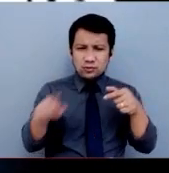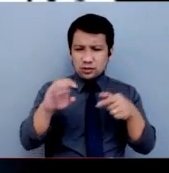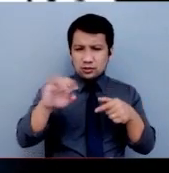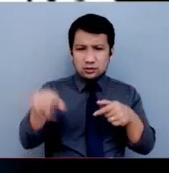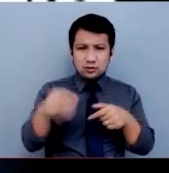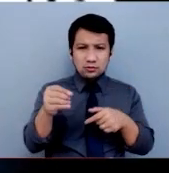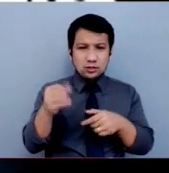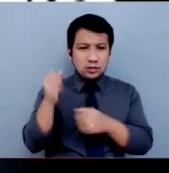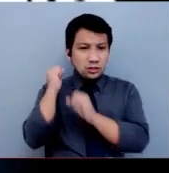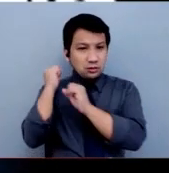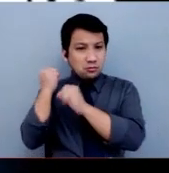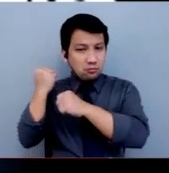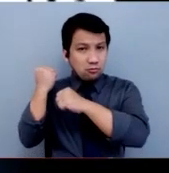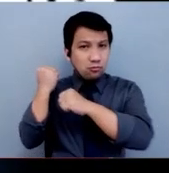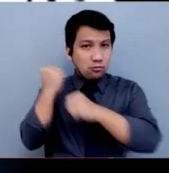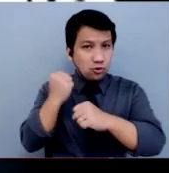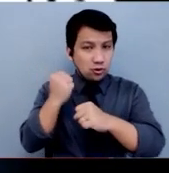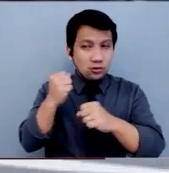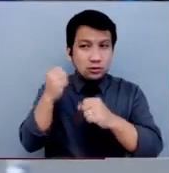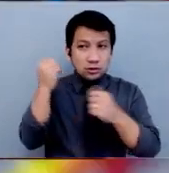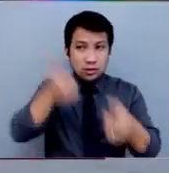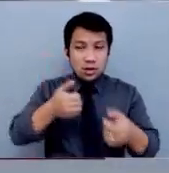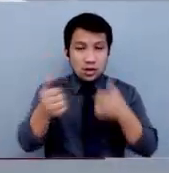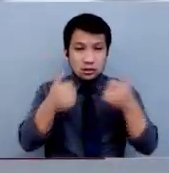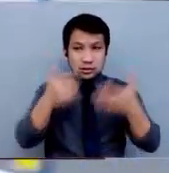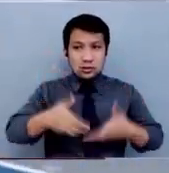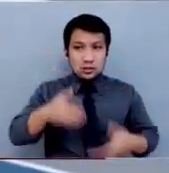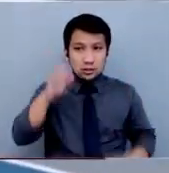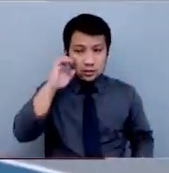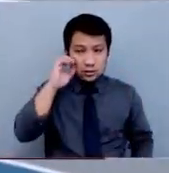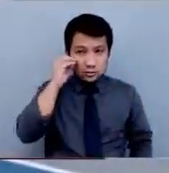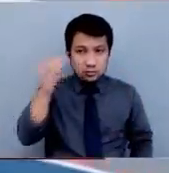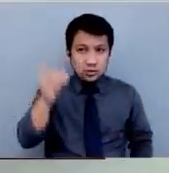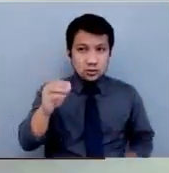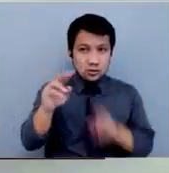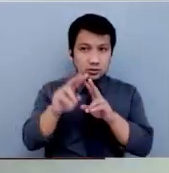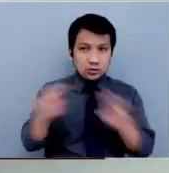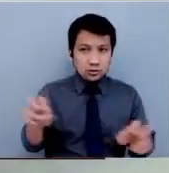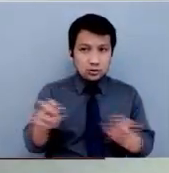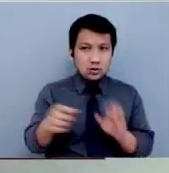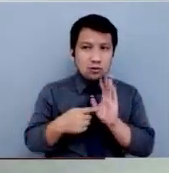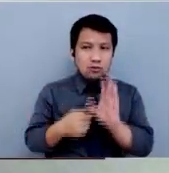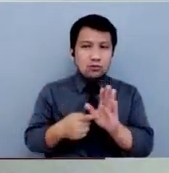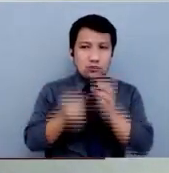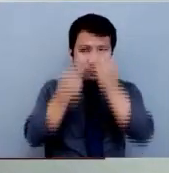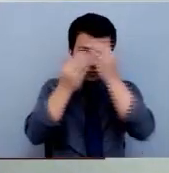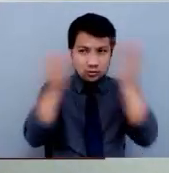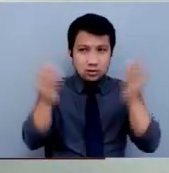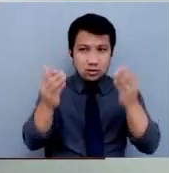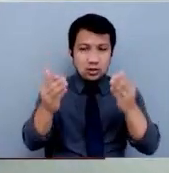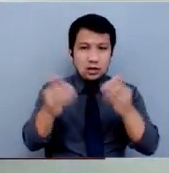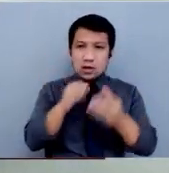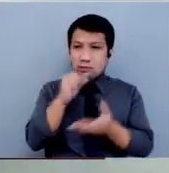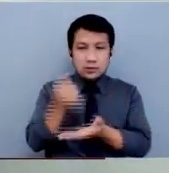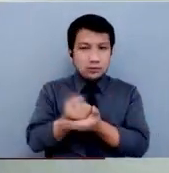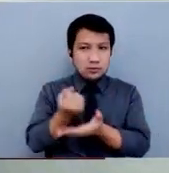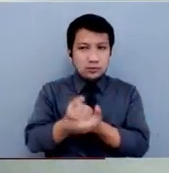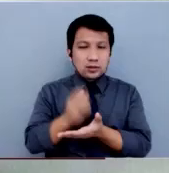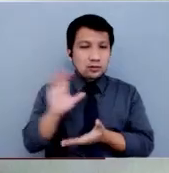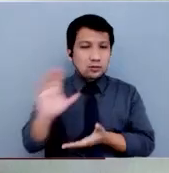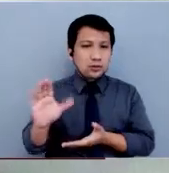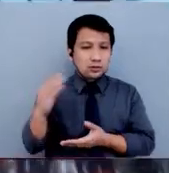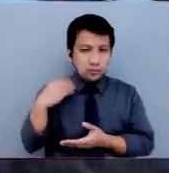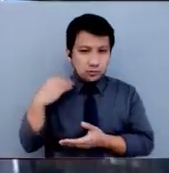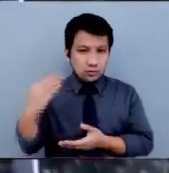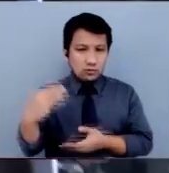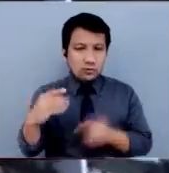pole vaulter na si E.J. Obiena. Matapos nitong paimbestigan si Obiena dahil sa hindi umano pagpapasahod sa kanyang coach.